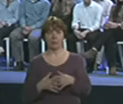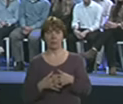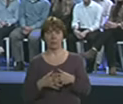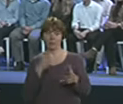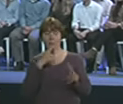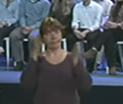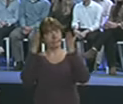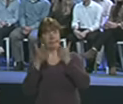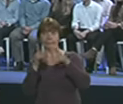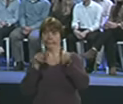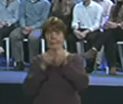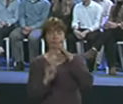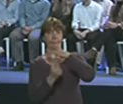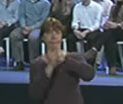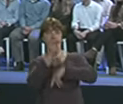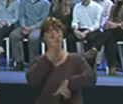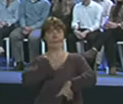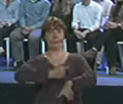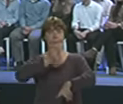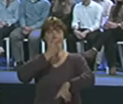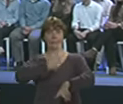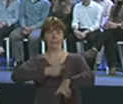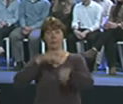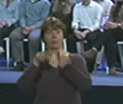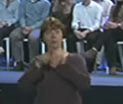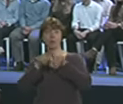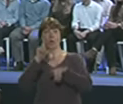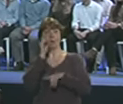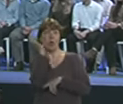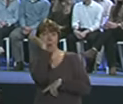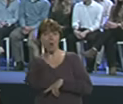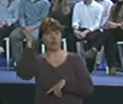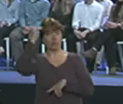Tellement sympathique. L'ami de Fidel Castro, M. Mélenchon,